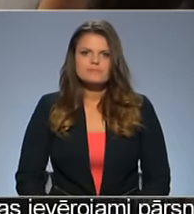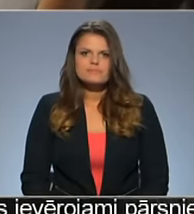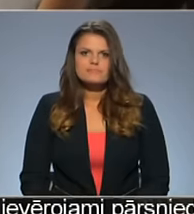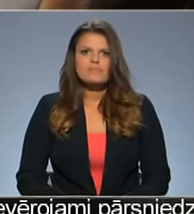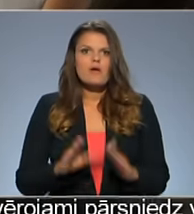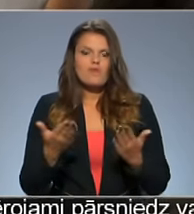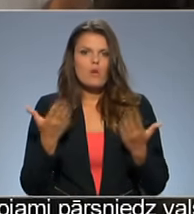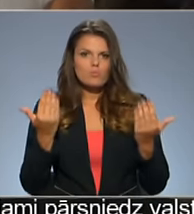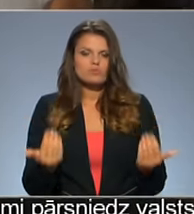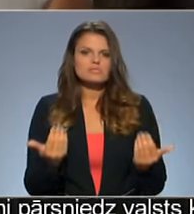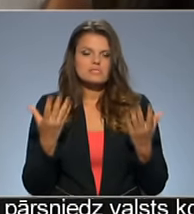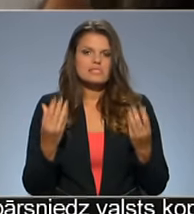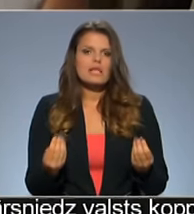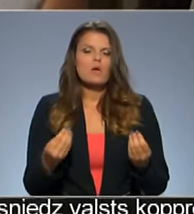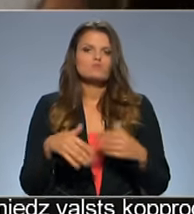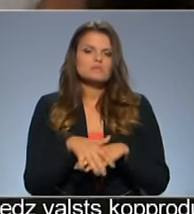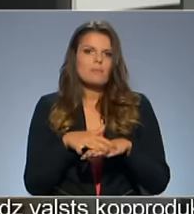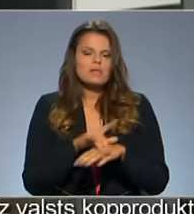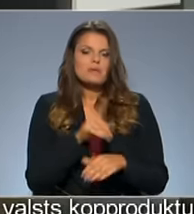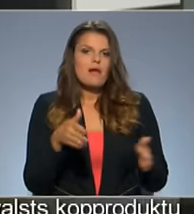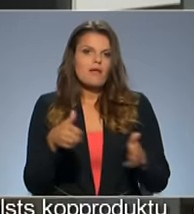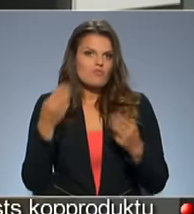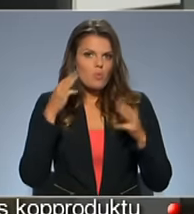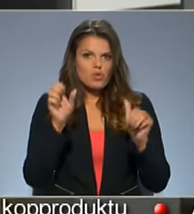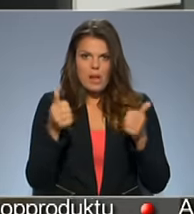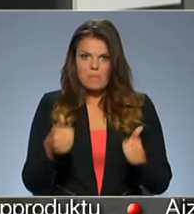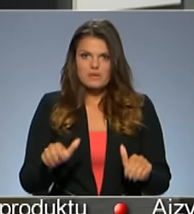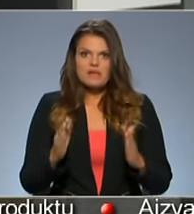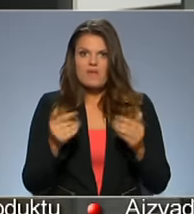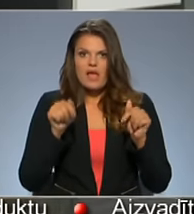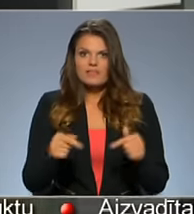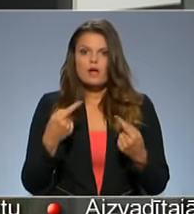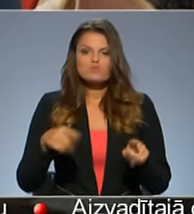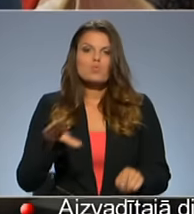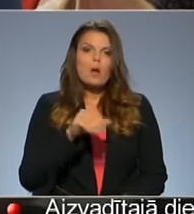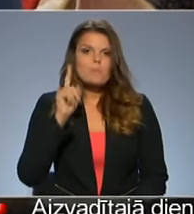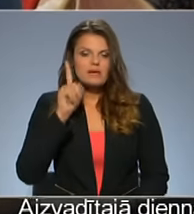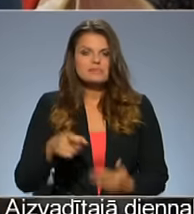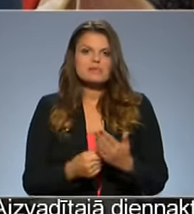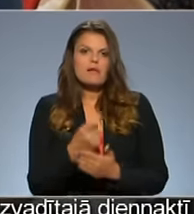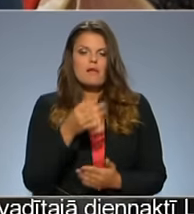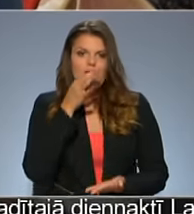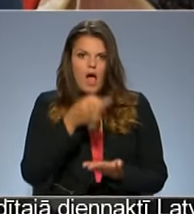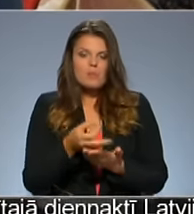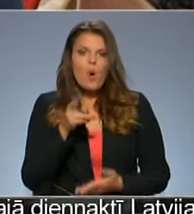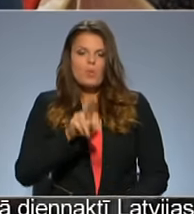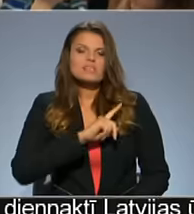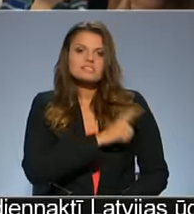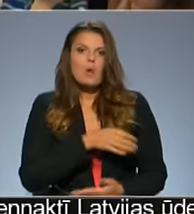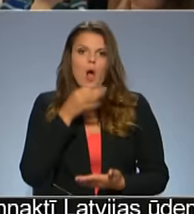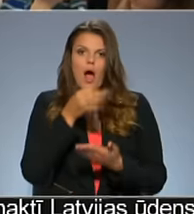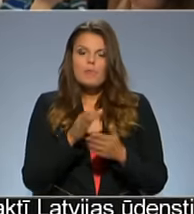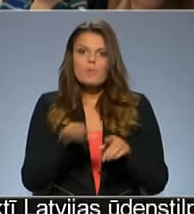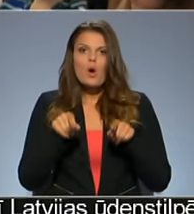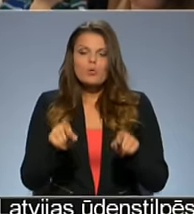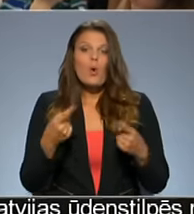Vai mūsdienu sabiedrība ir gatava laikmetīgajai mākslai, vai tas, ko mēs zinām, rada atbildību un rod spēju atbildēt par to, ko mēs darām? Šie ir